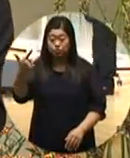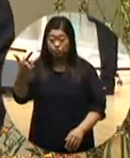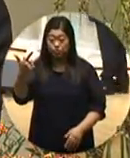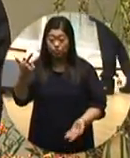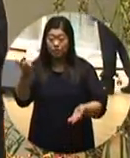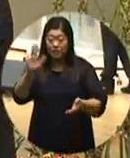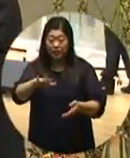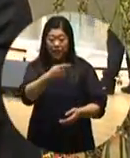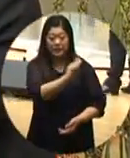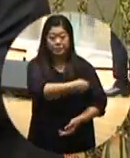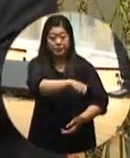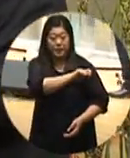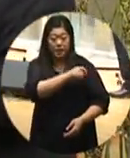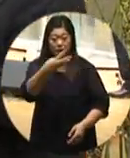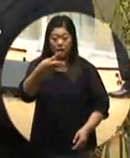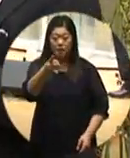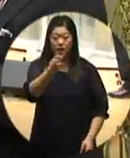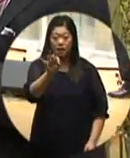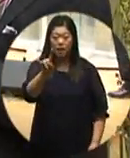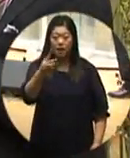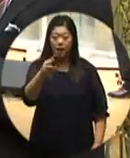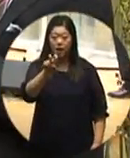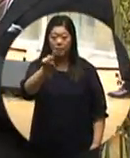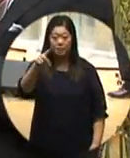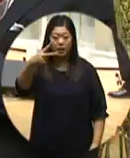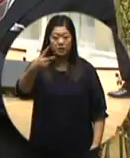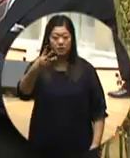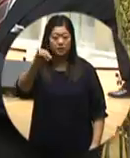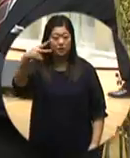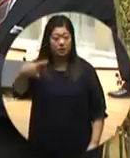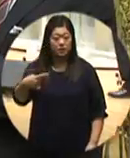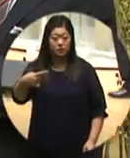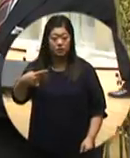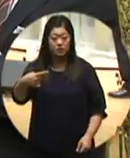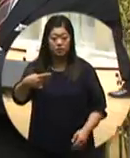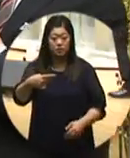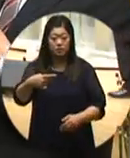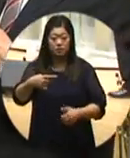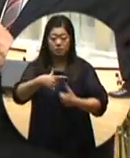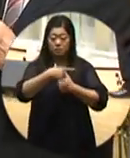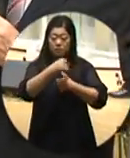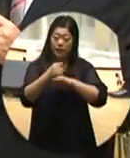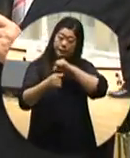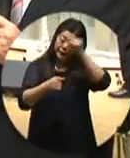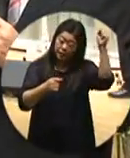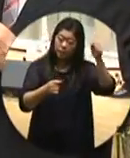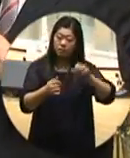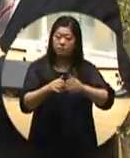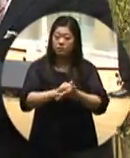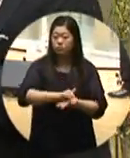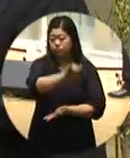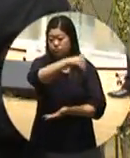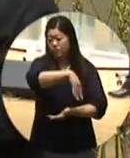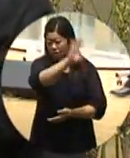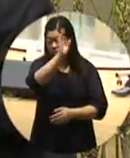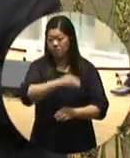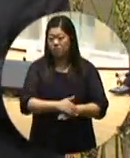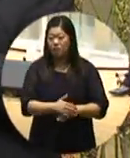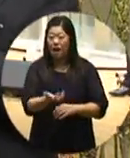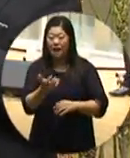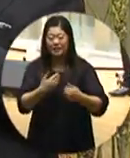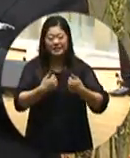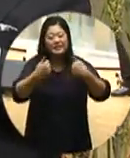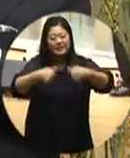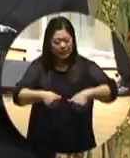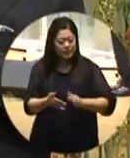now he's getting drafted. He's getting chosen right now as one of the young adolescents. 그래서 아까 인사를 받기로 했습니다. 깊은